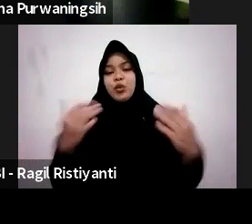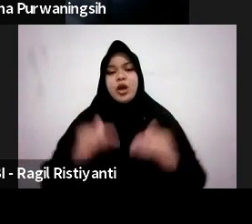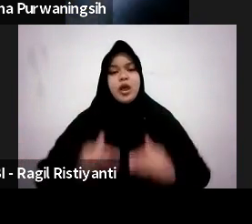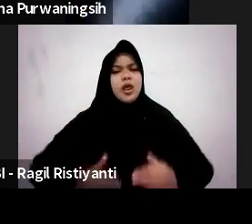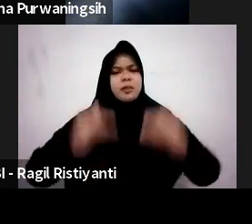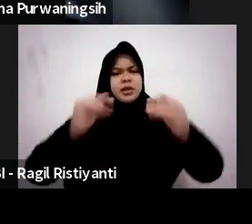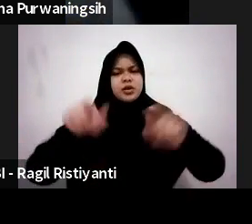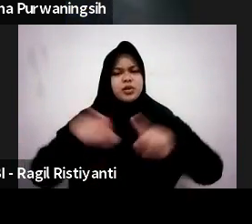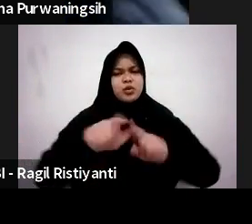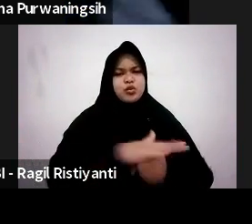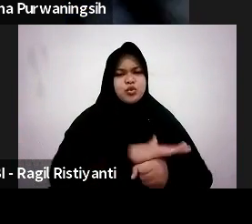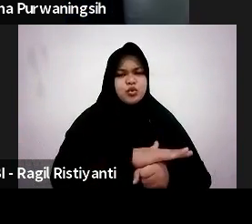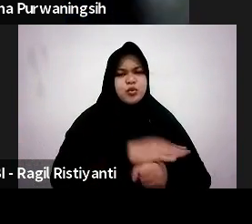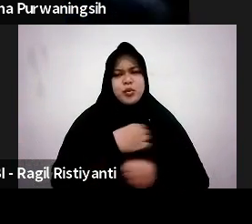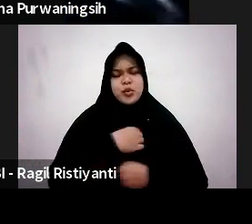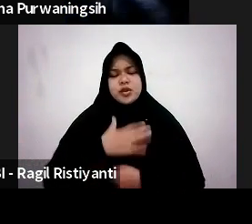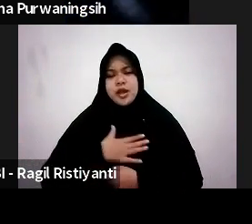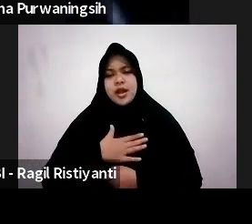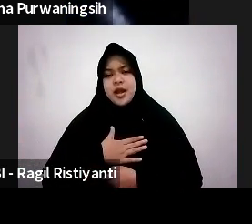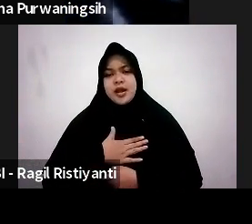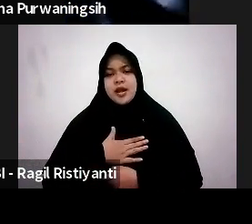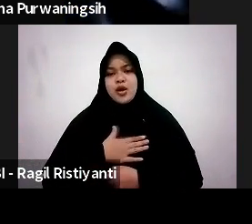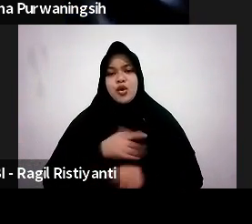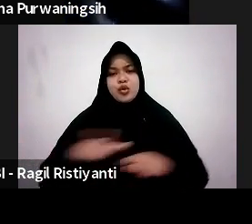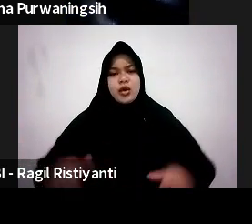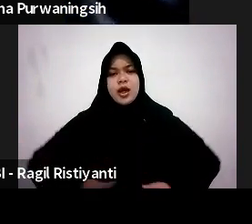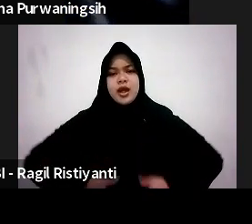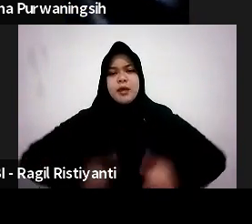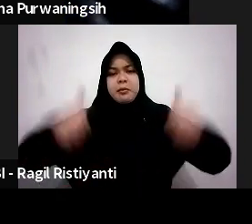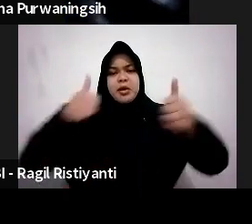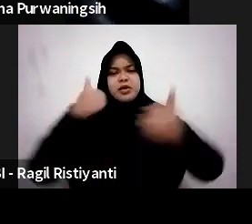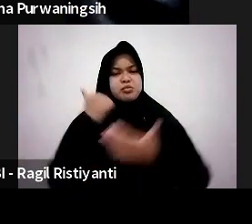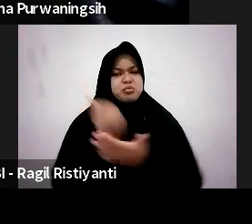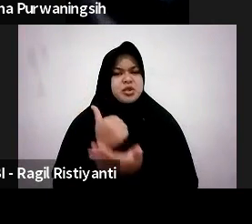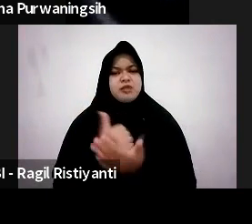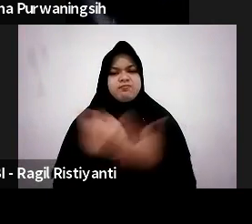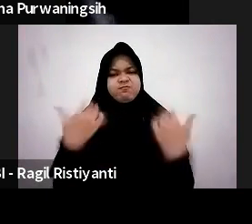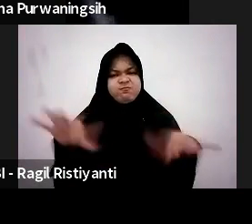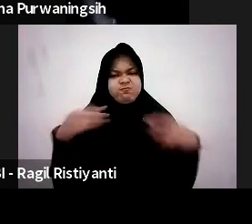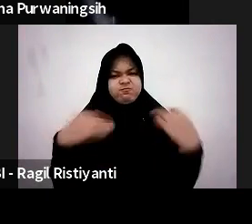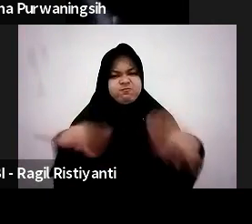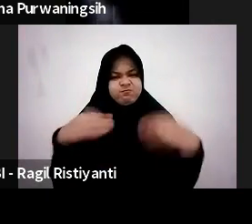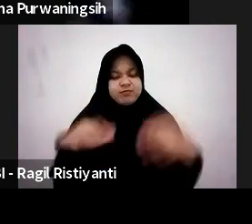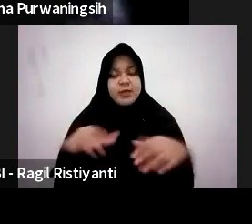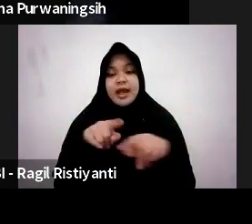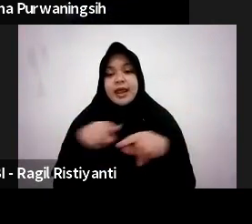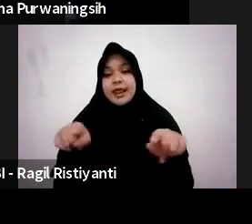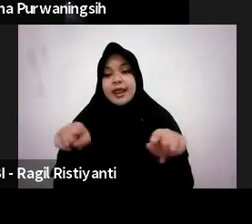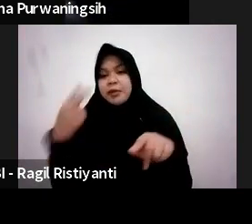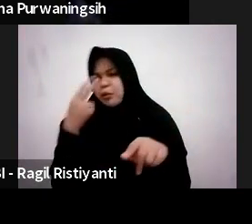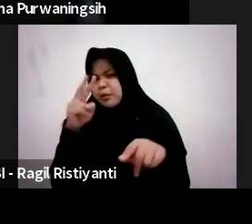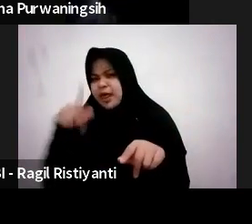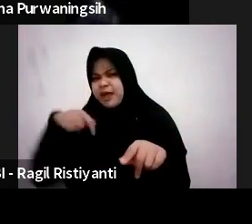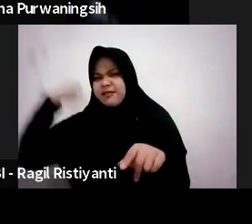menurut saya Ya sudah hebat sebenarnya Tapi melihat film tadi kok tidak